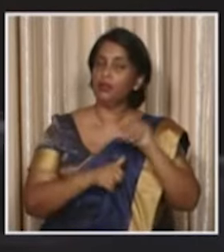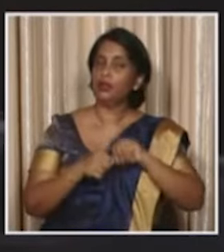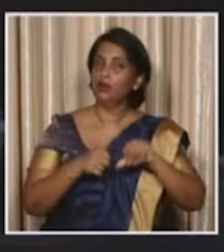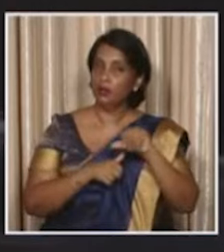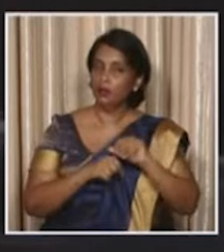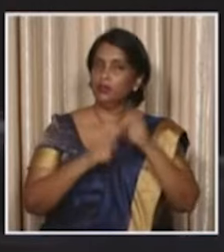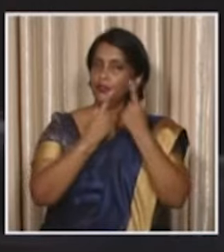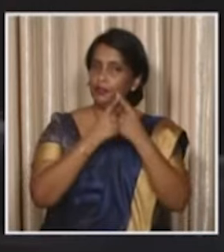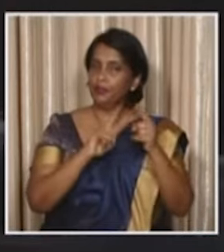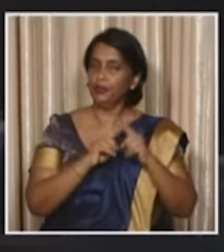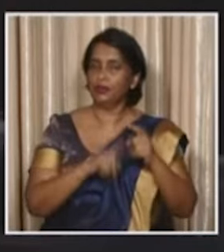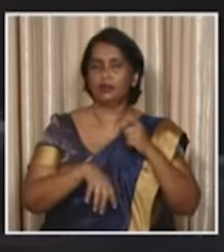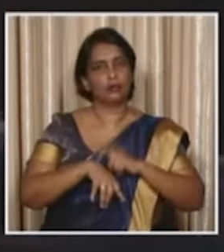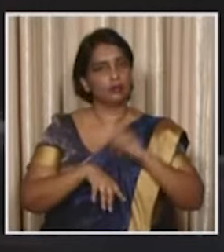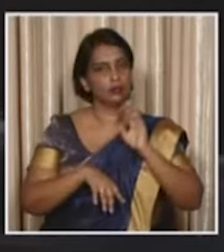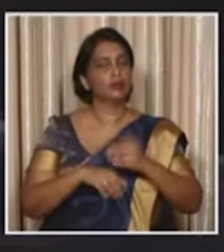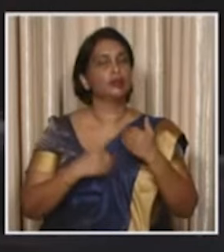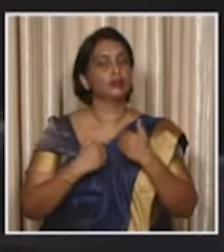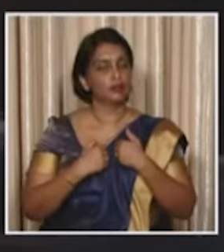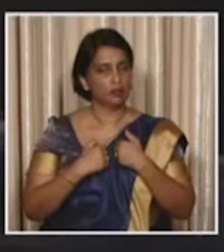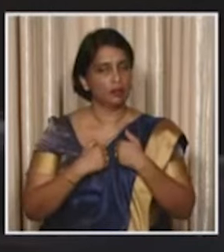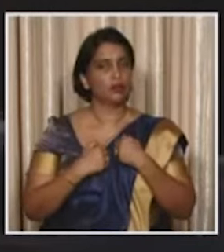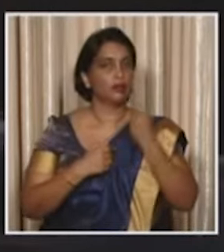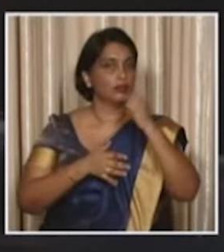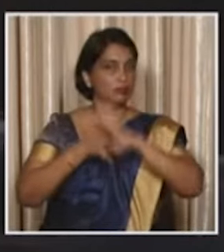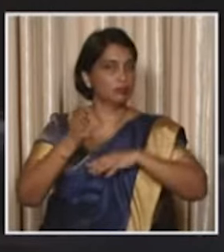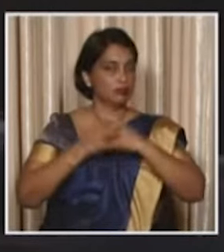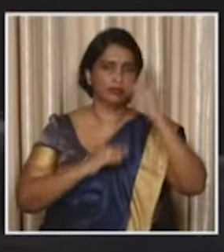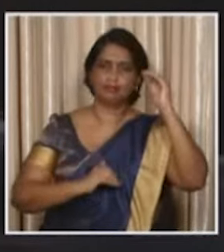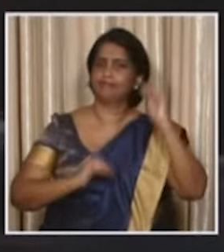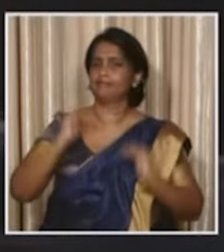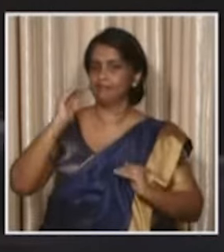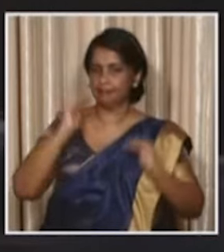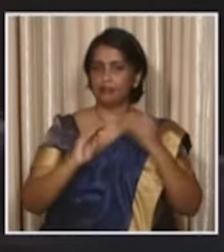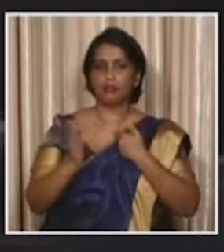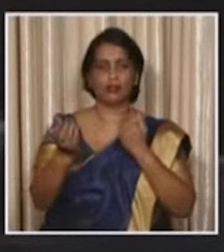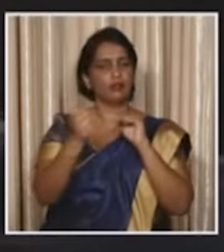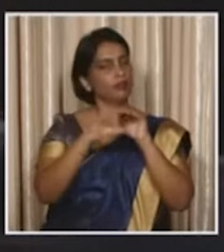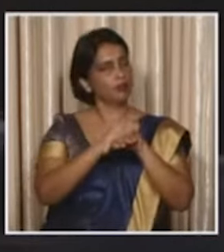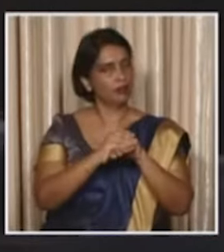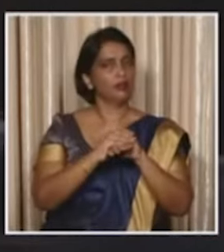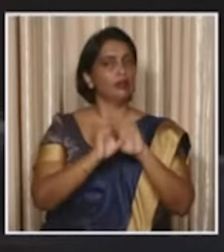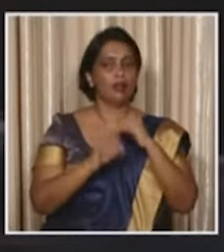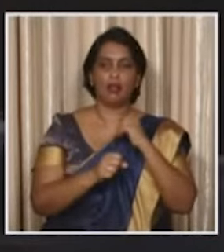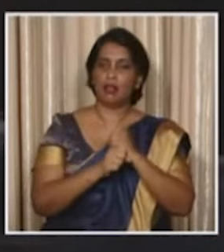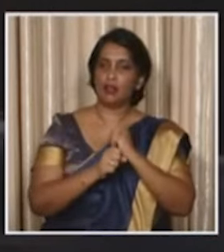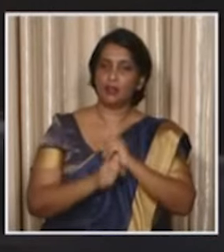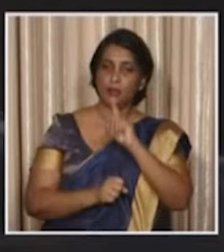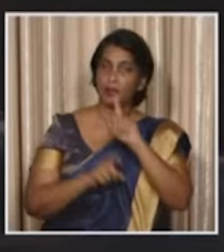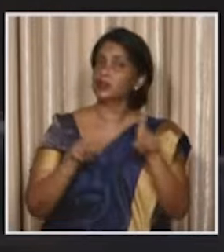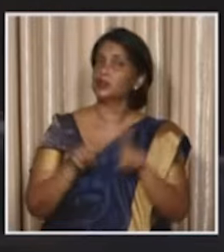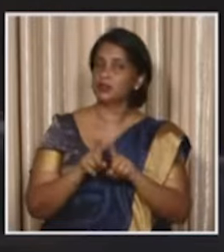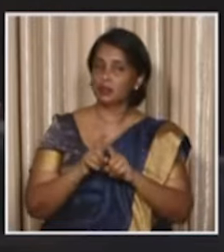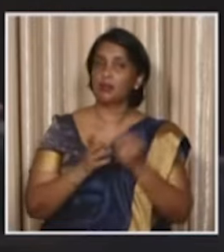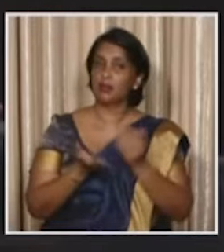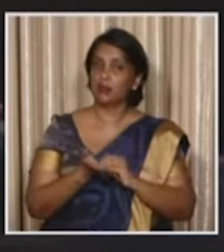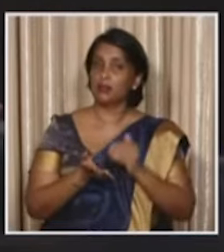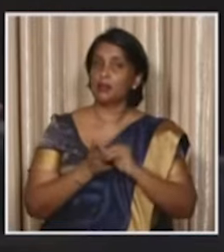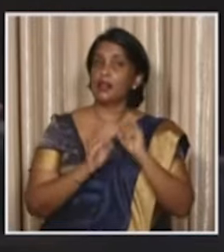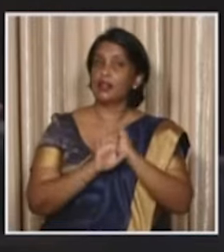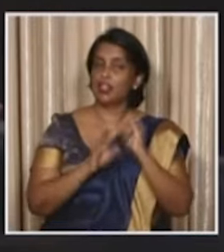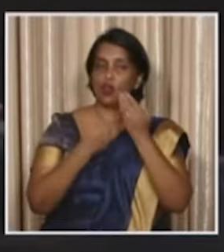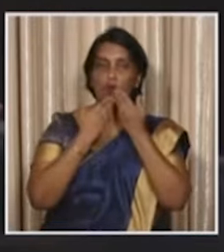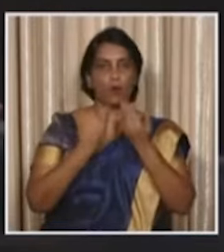විවිධ අවස්ථාවලදී අපේ අයවැය පරතරය සම්බන්ධයෙන් මැදිහත්වීමක් වෙනවා ආණ්ඩු ඉල්ලීම පරිදි. 16 වතාවක් උපදෙස්